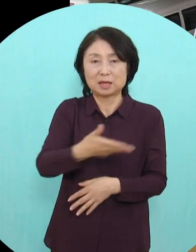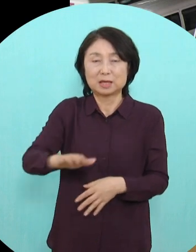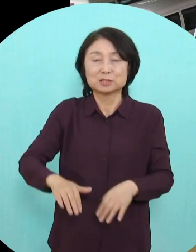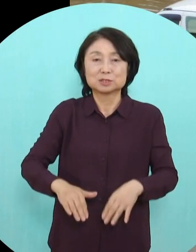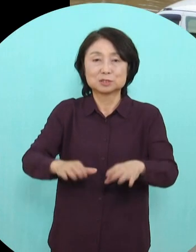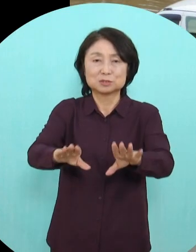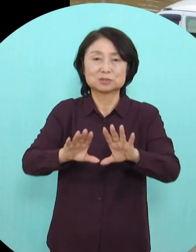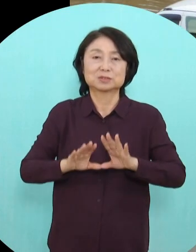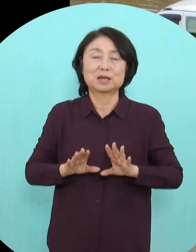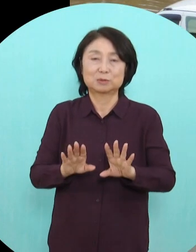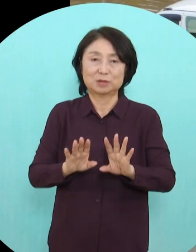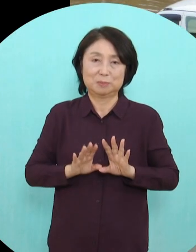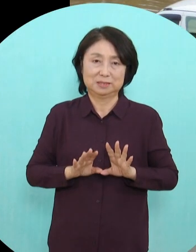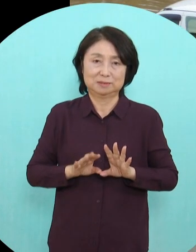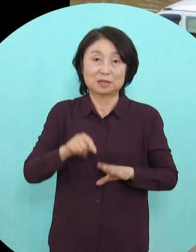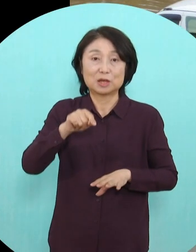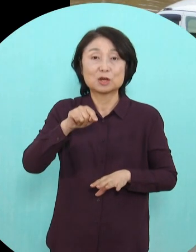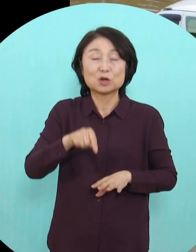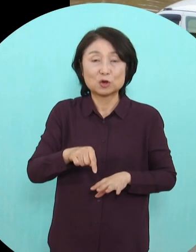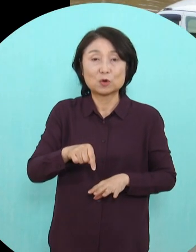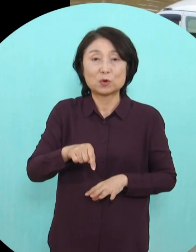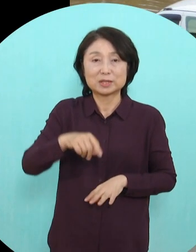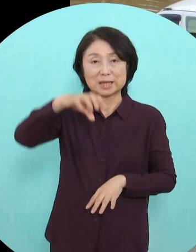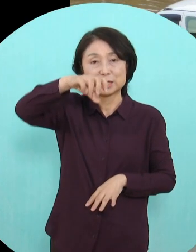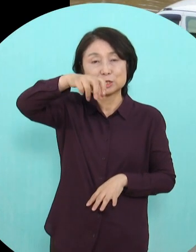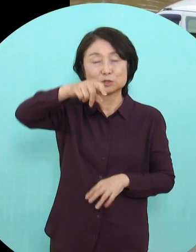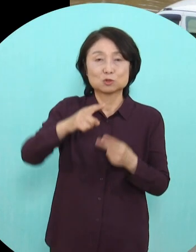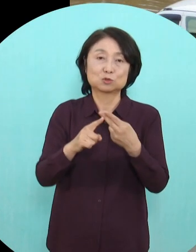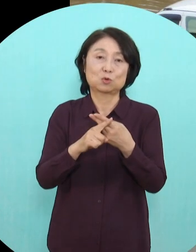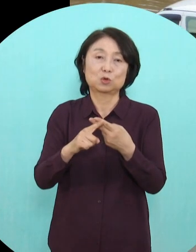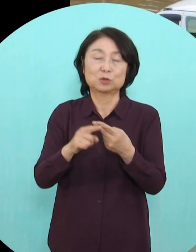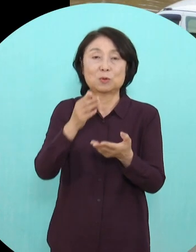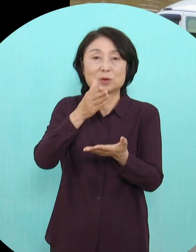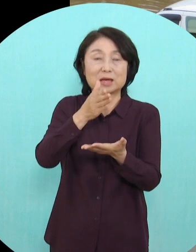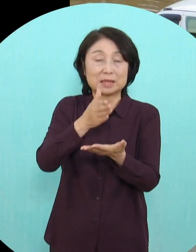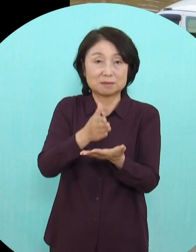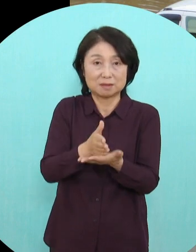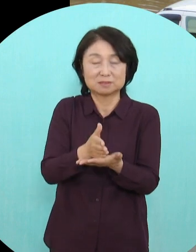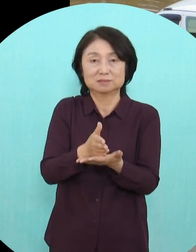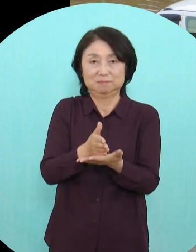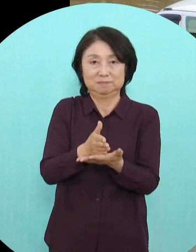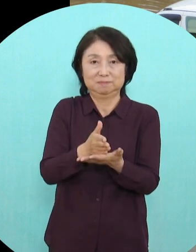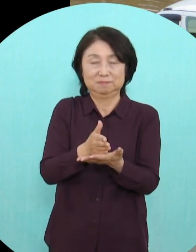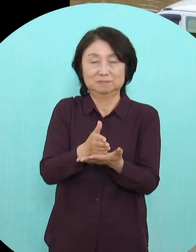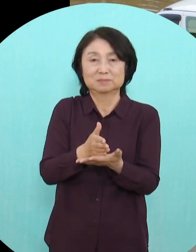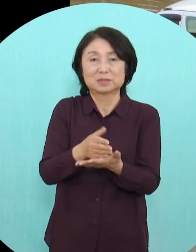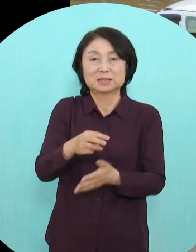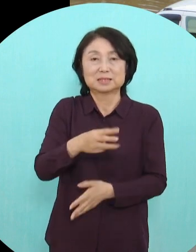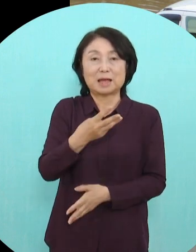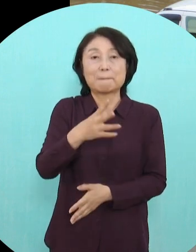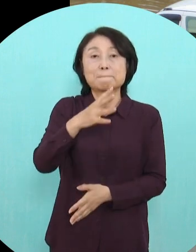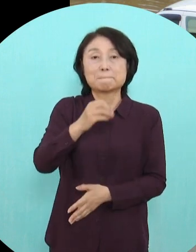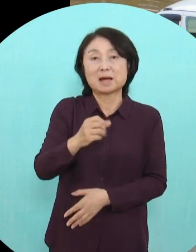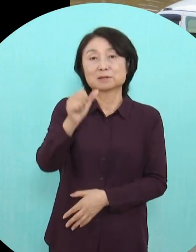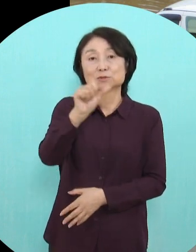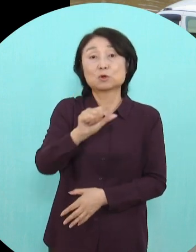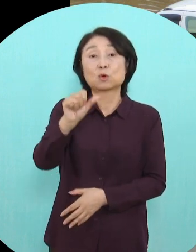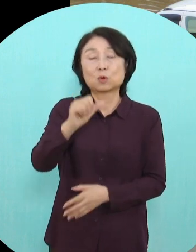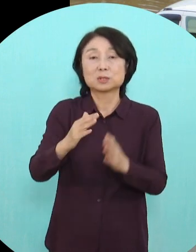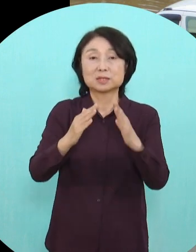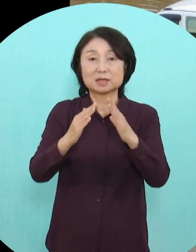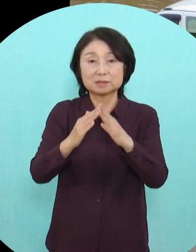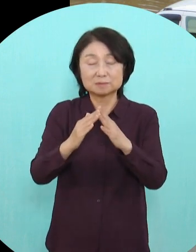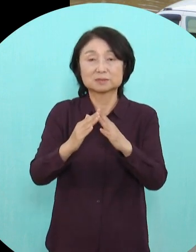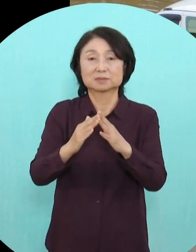ました。これにより浄水場の機能が一時停止し、最大で3万5